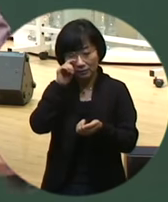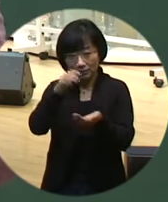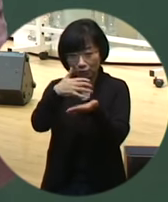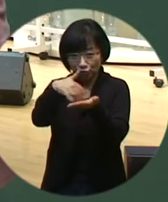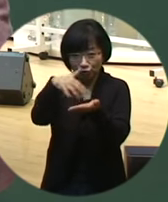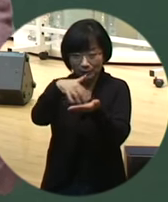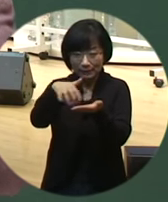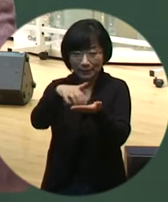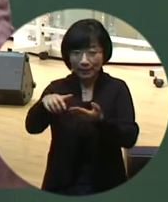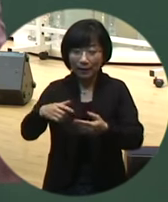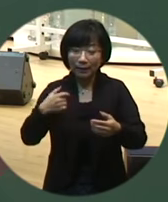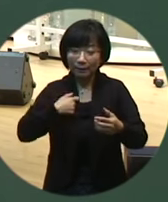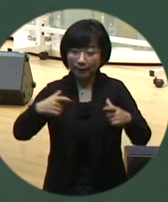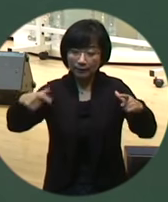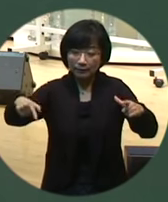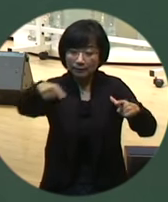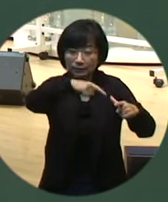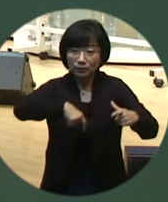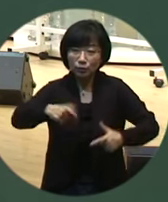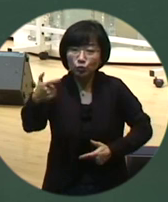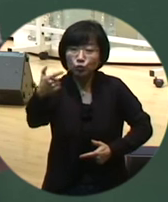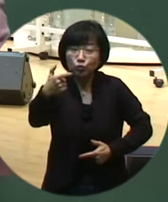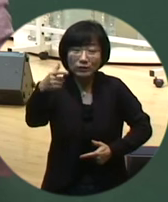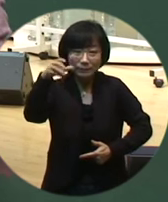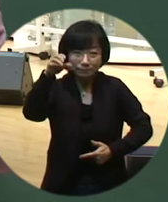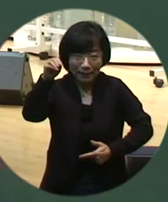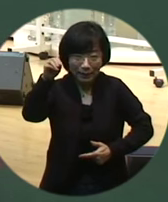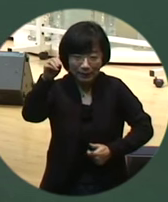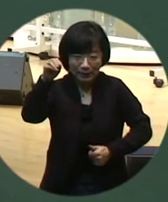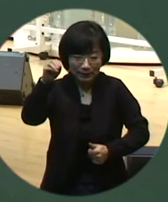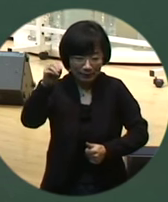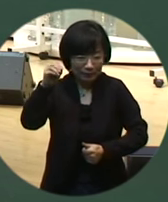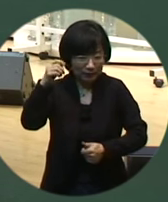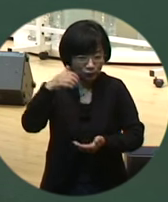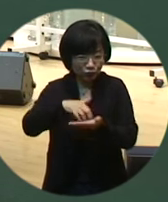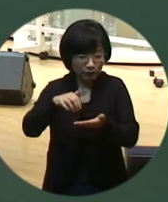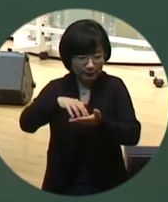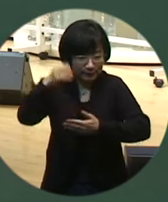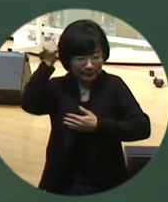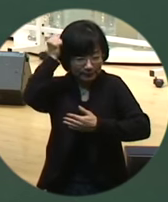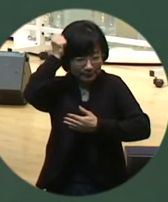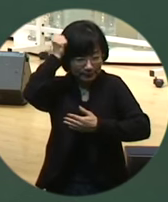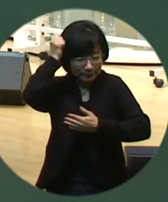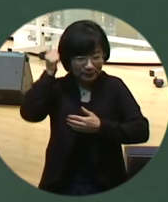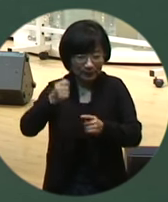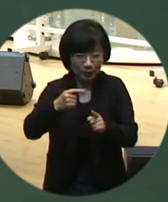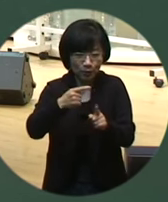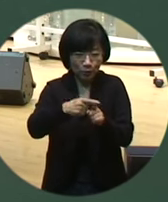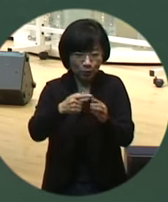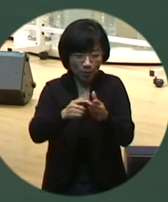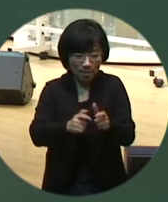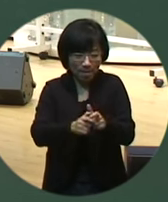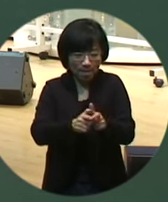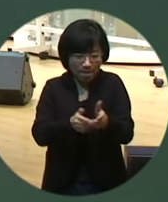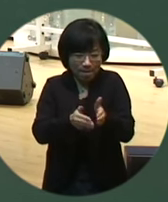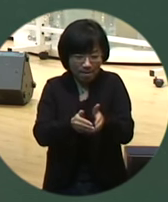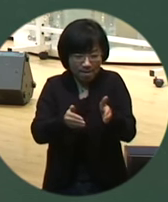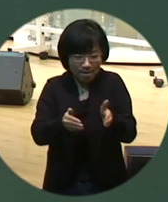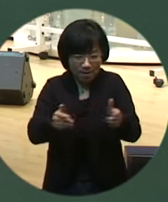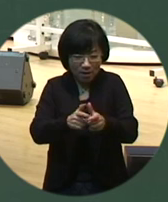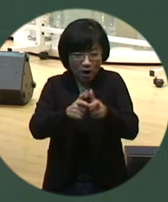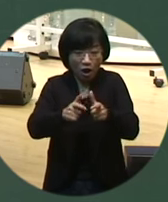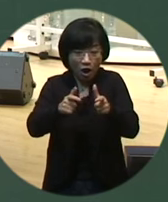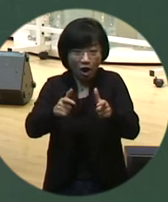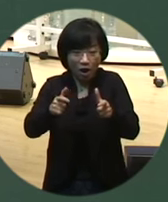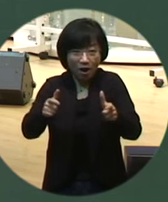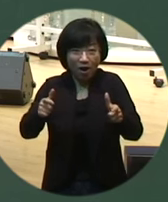I didn't have. I just said a number, a general number, about 600,000 people. 그 교회가 문제가 생겨가지고 60만 명